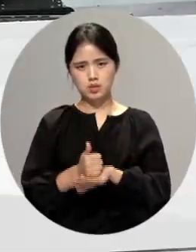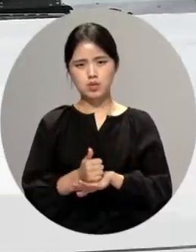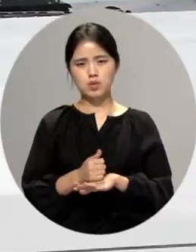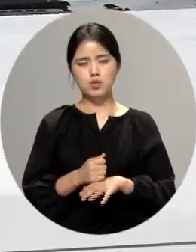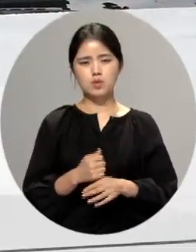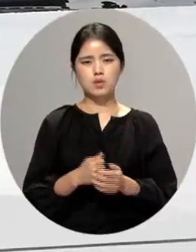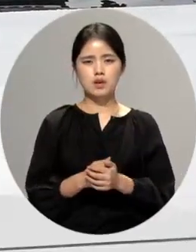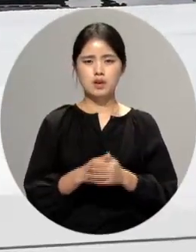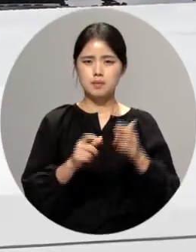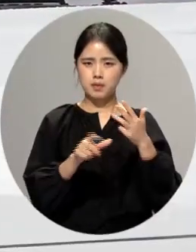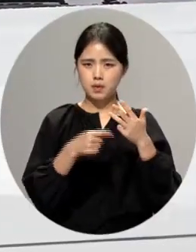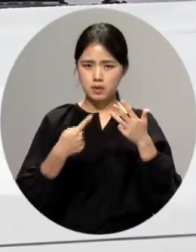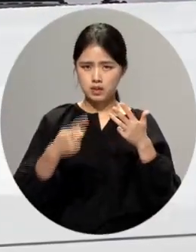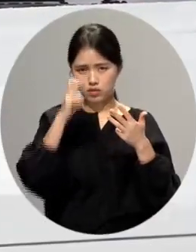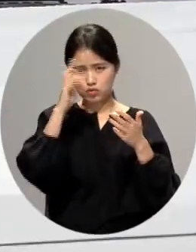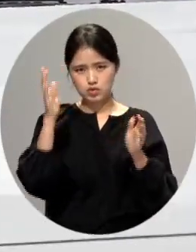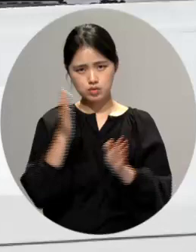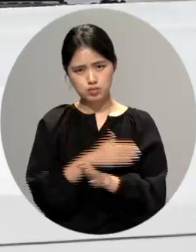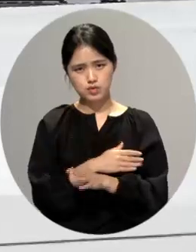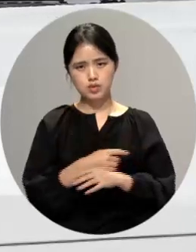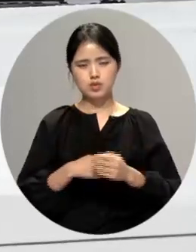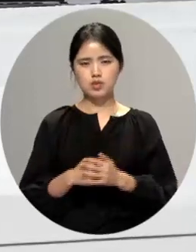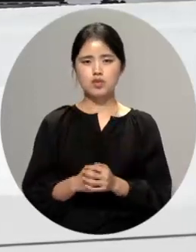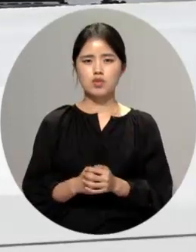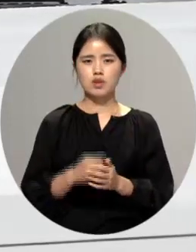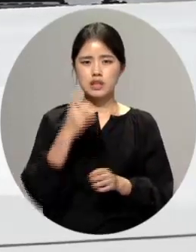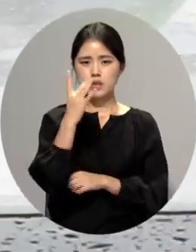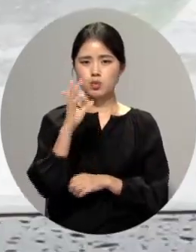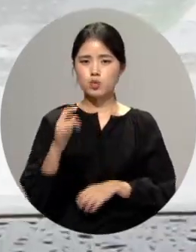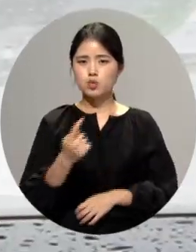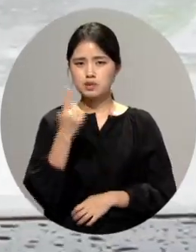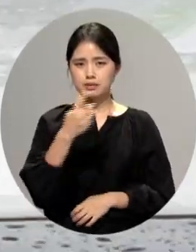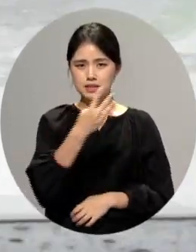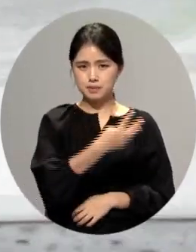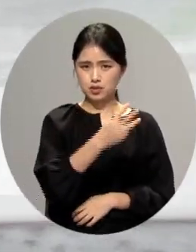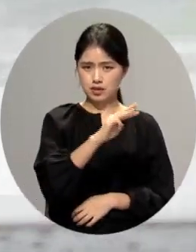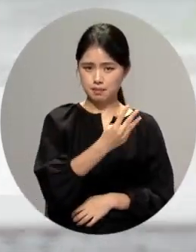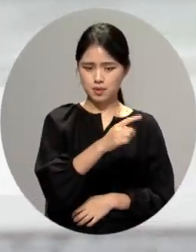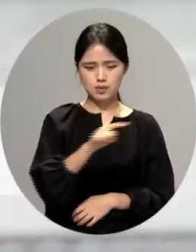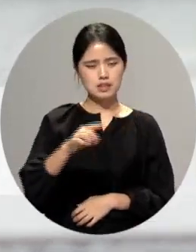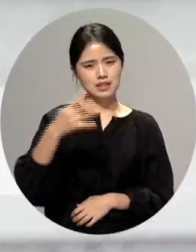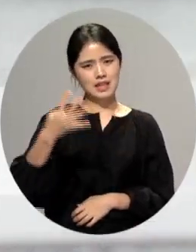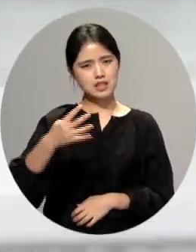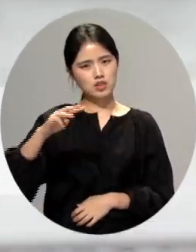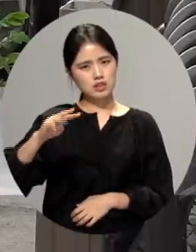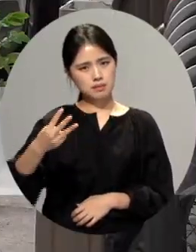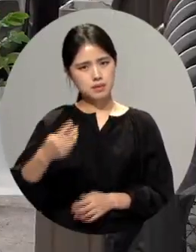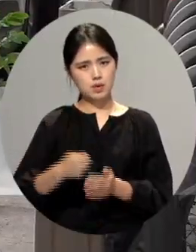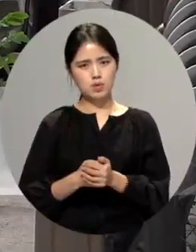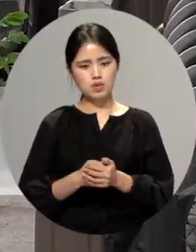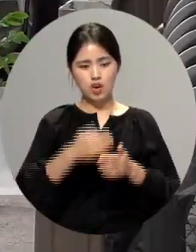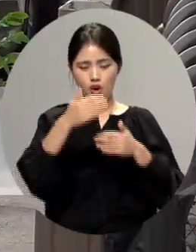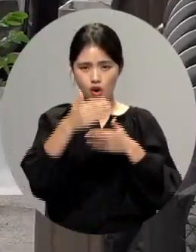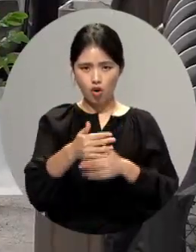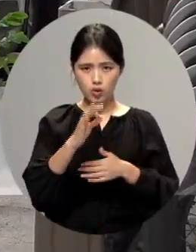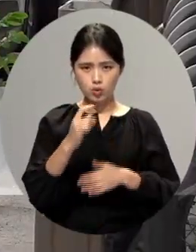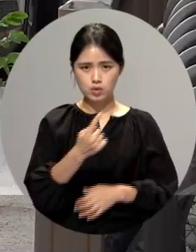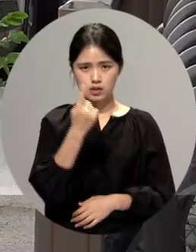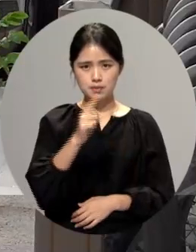다음 달 1일 0시부터 2km 거리 기본요금을 3,300원에서 4,300원으로 거리요금은